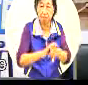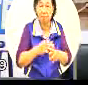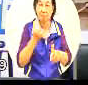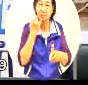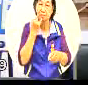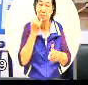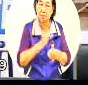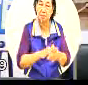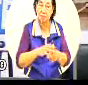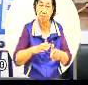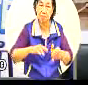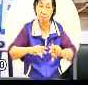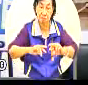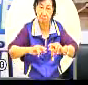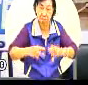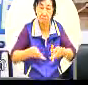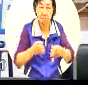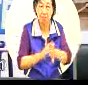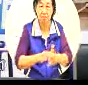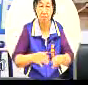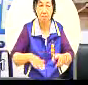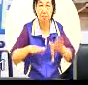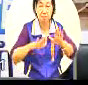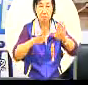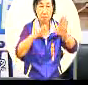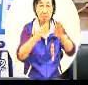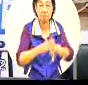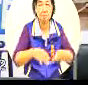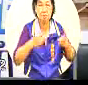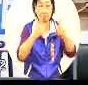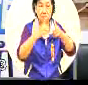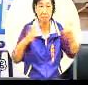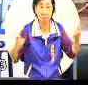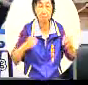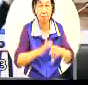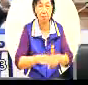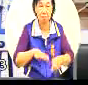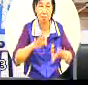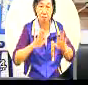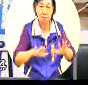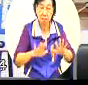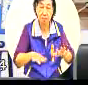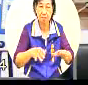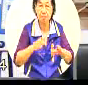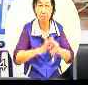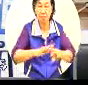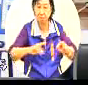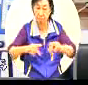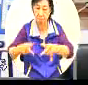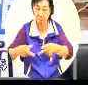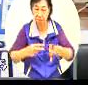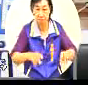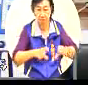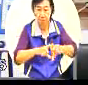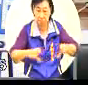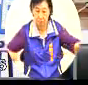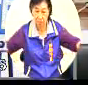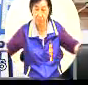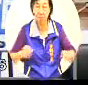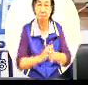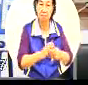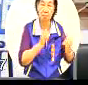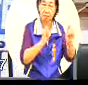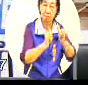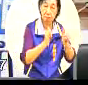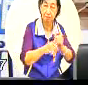市。而当我们在进行这样的污水下水道接管的时候，民众也全力来做配合之后，现在